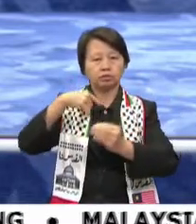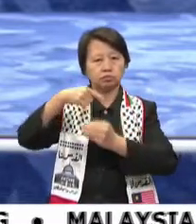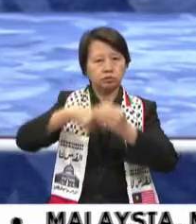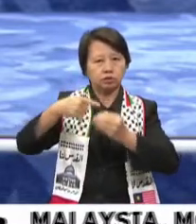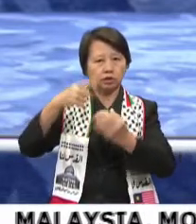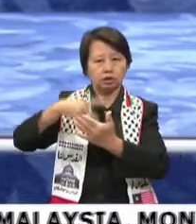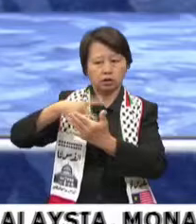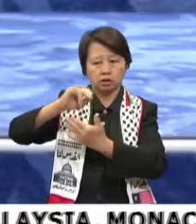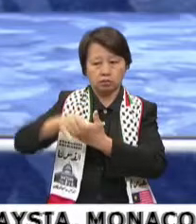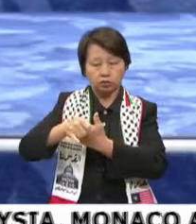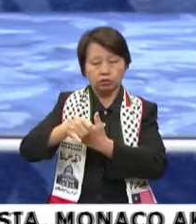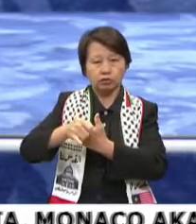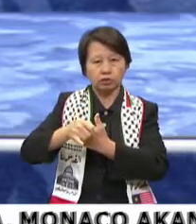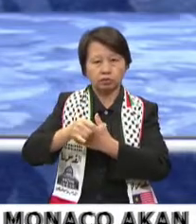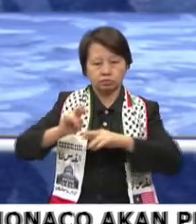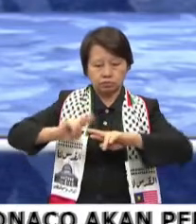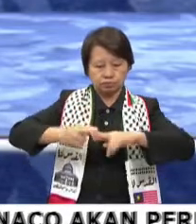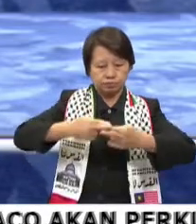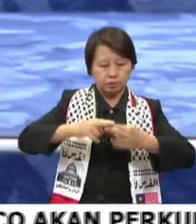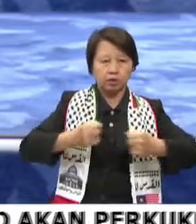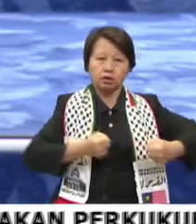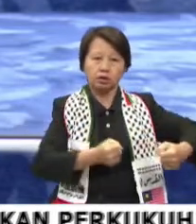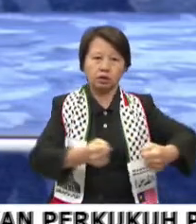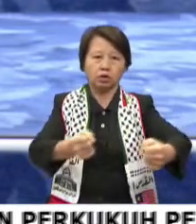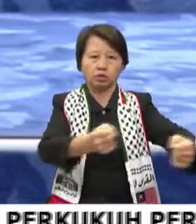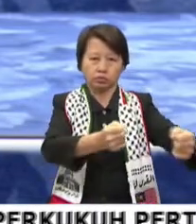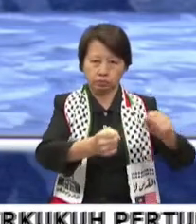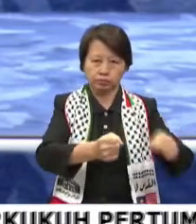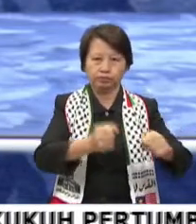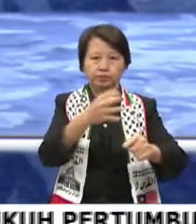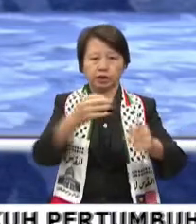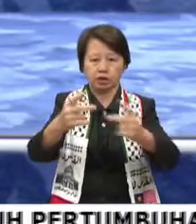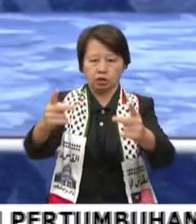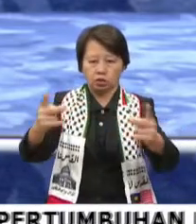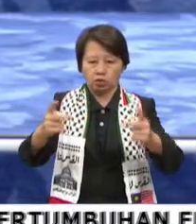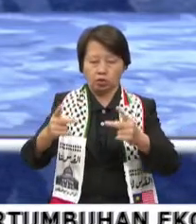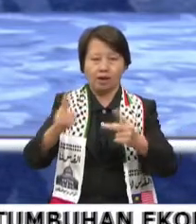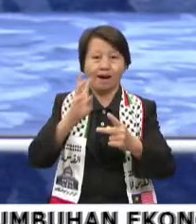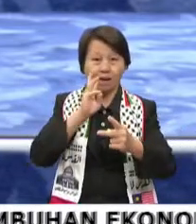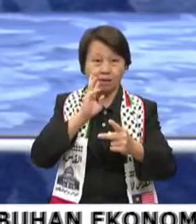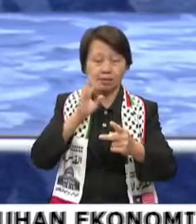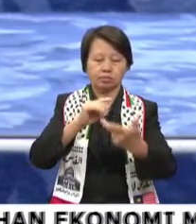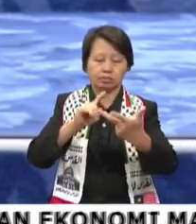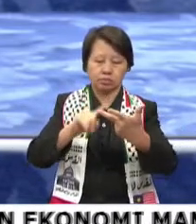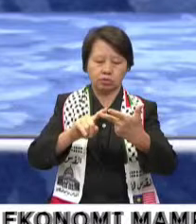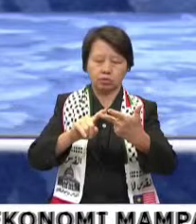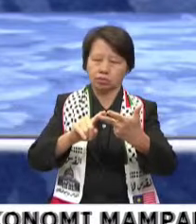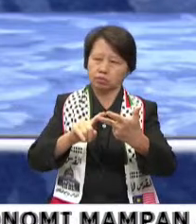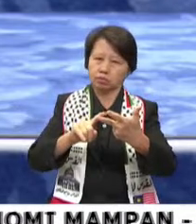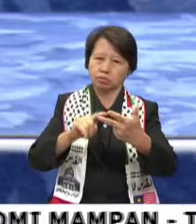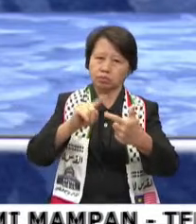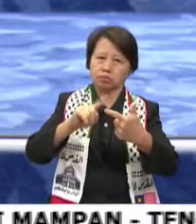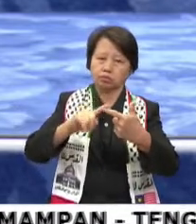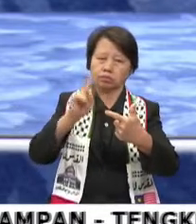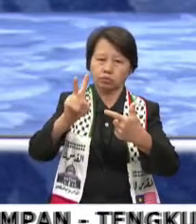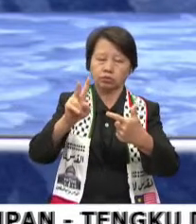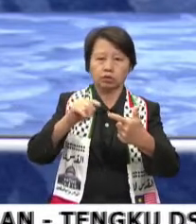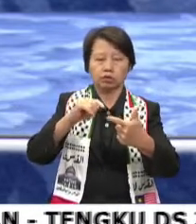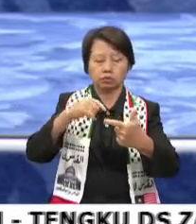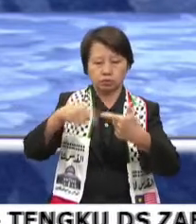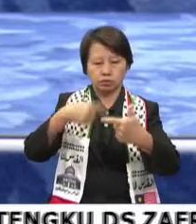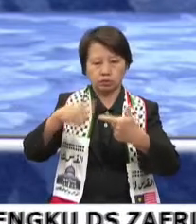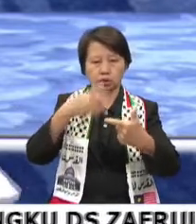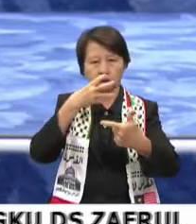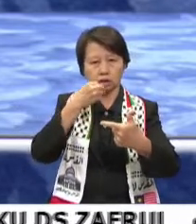er saya katakan penyelenggaraan sungai dan kolam dan keduanya soal yang disebut